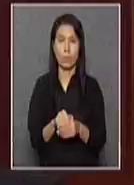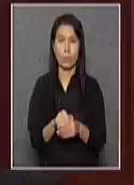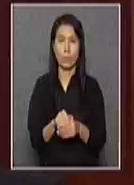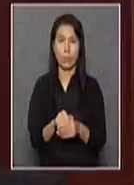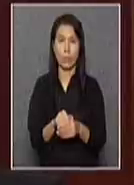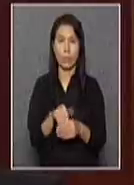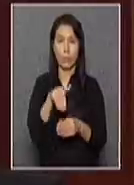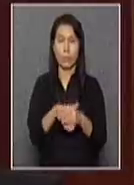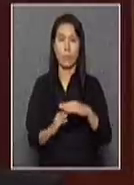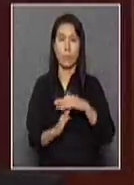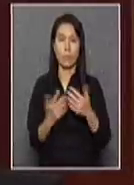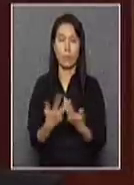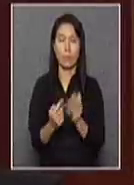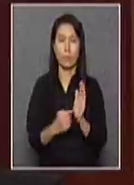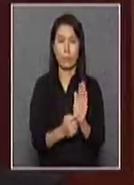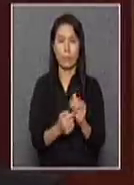停止表決，顯示結果。